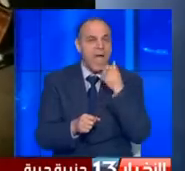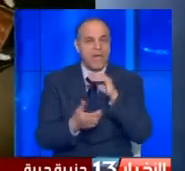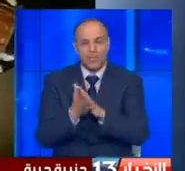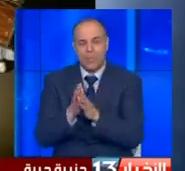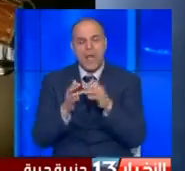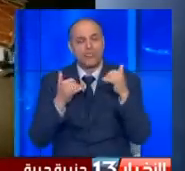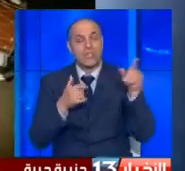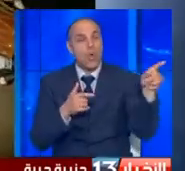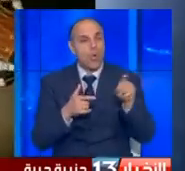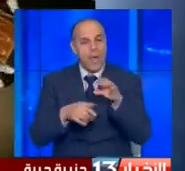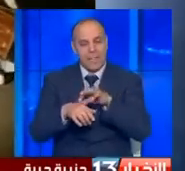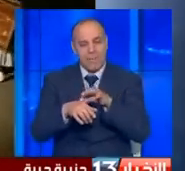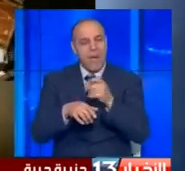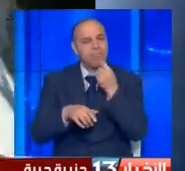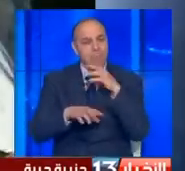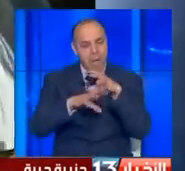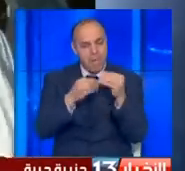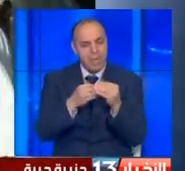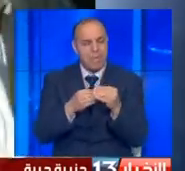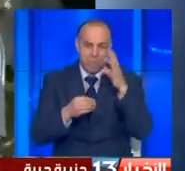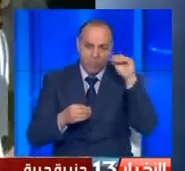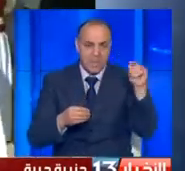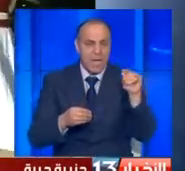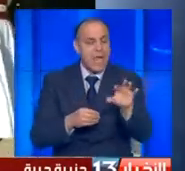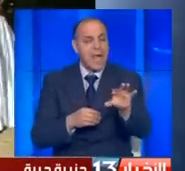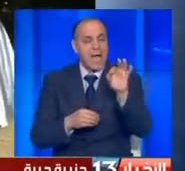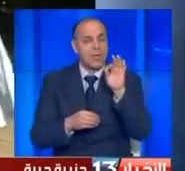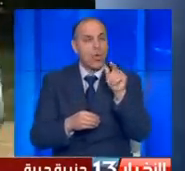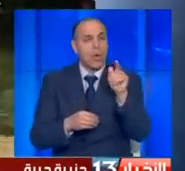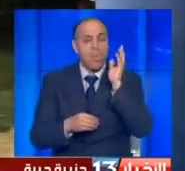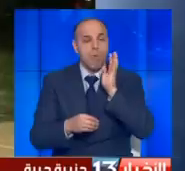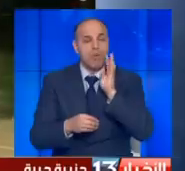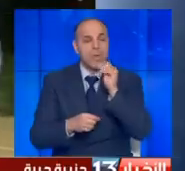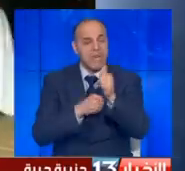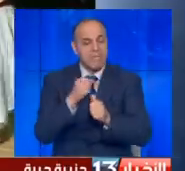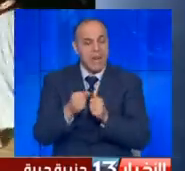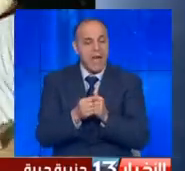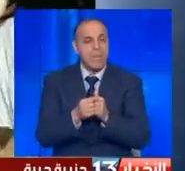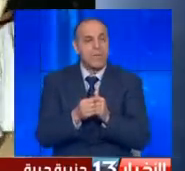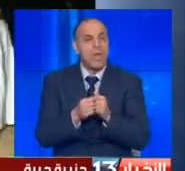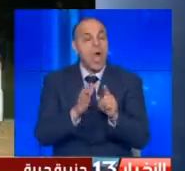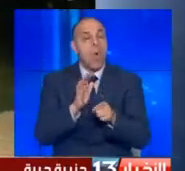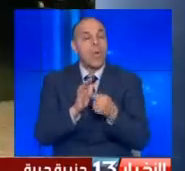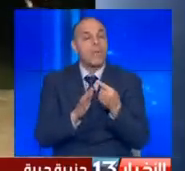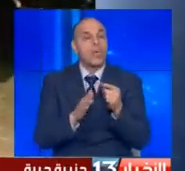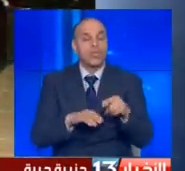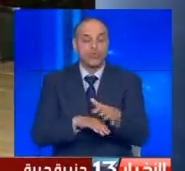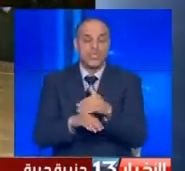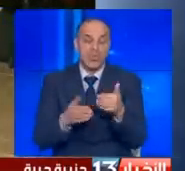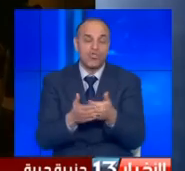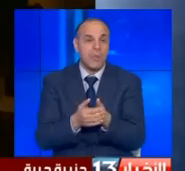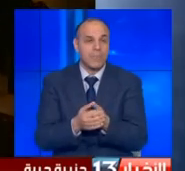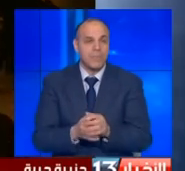الجزائريه الطبيه الصيدليه المختصه اختار تعقد مؤتمرها السنوي للمره الاولى في جزيره في